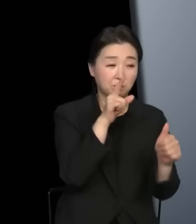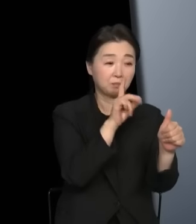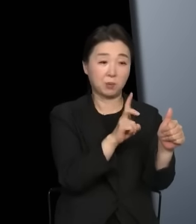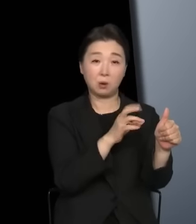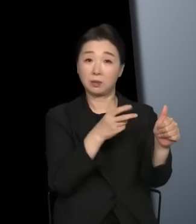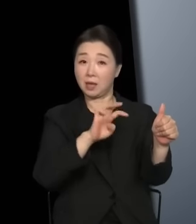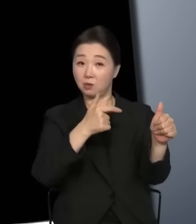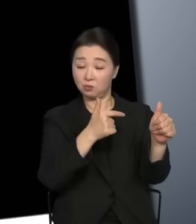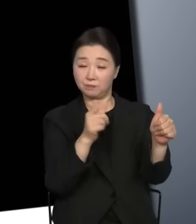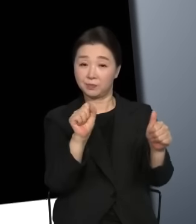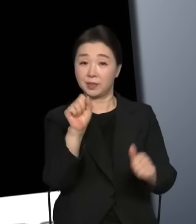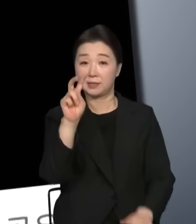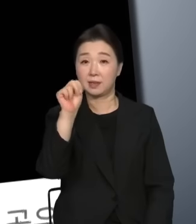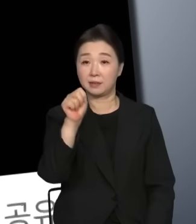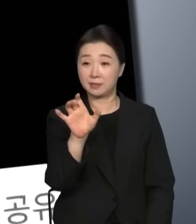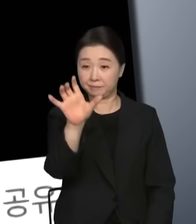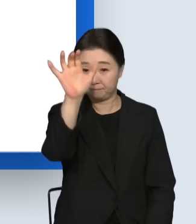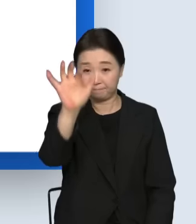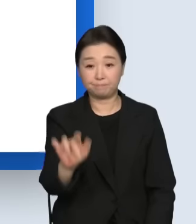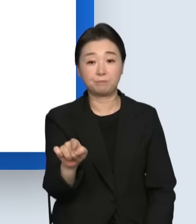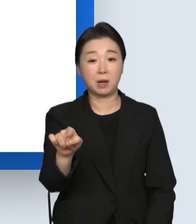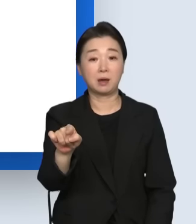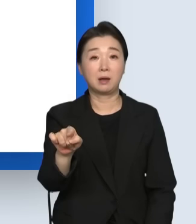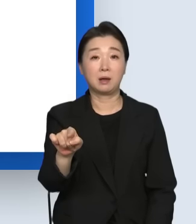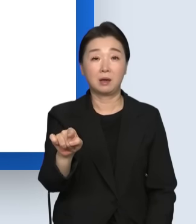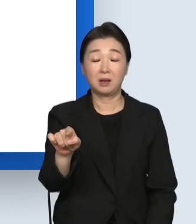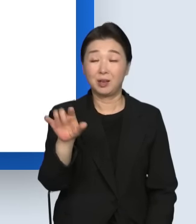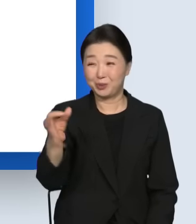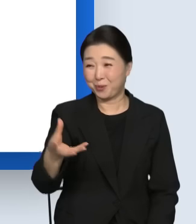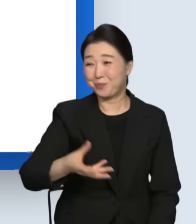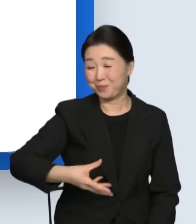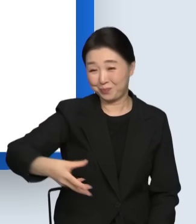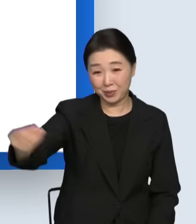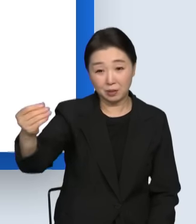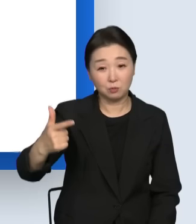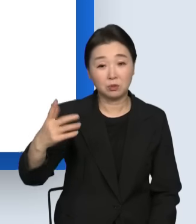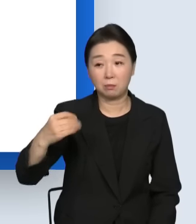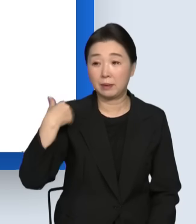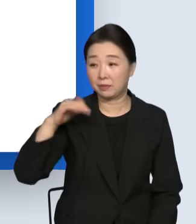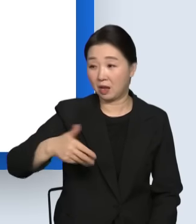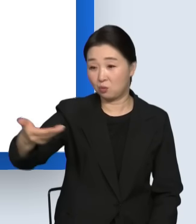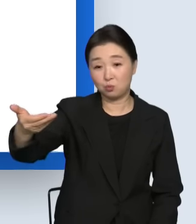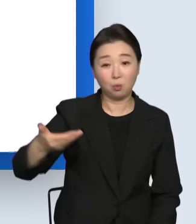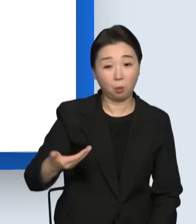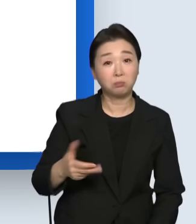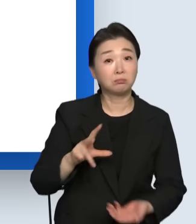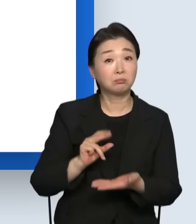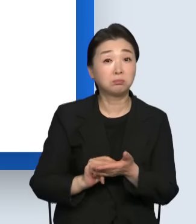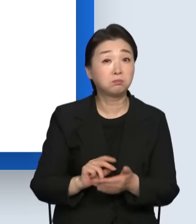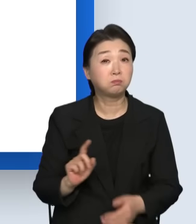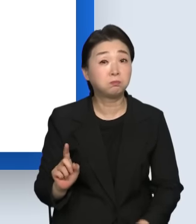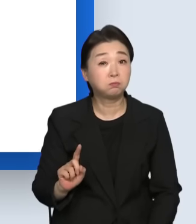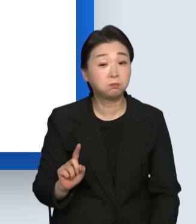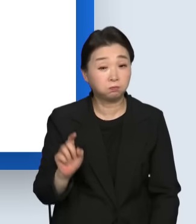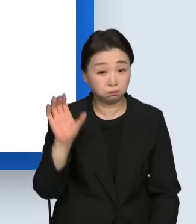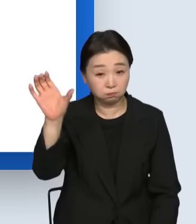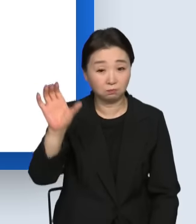자신의 소셜미디어에 올린 글입니다 빌려준 돈 6천만 원 돌려받은 것도 문제가